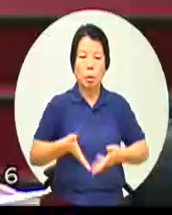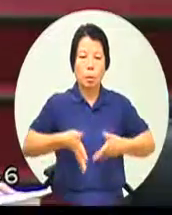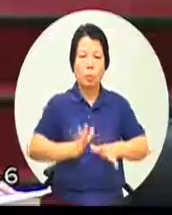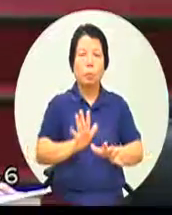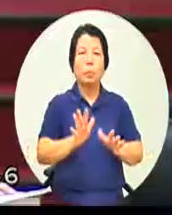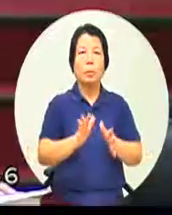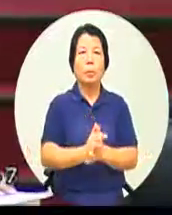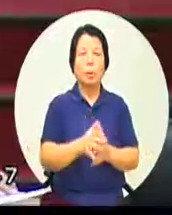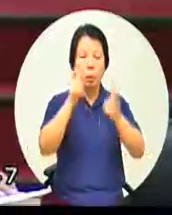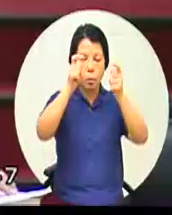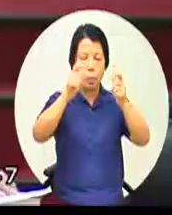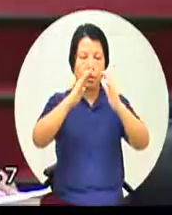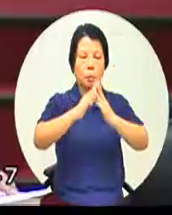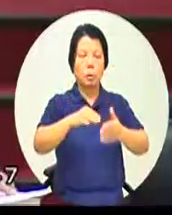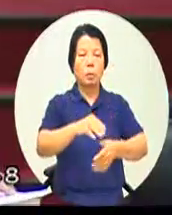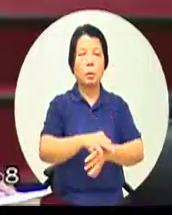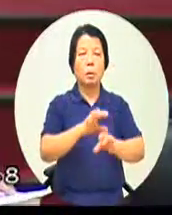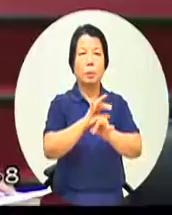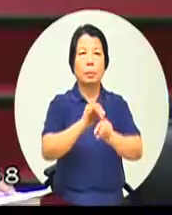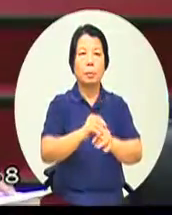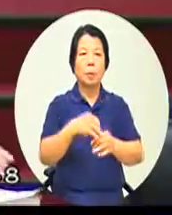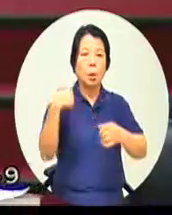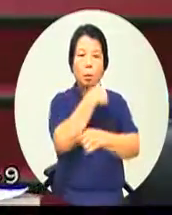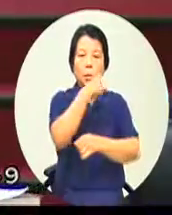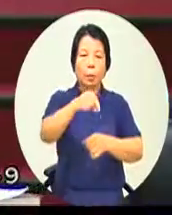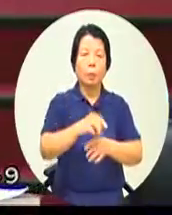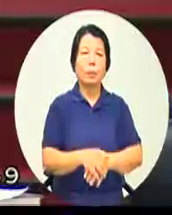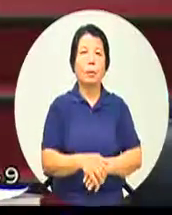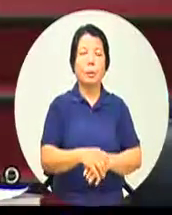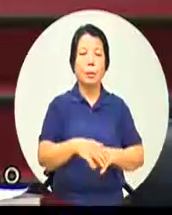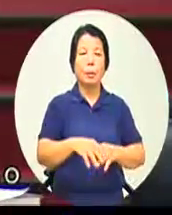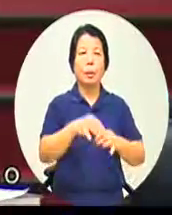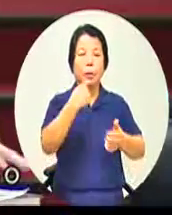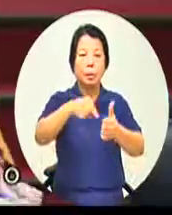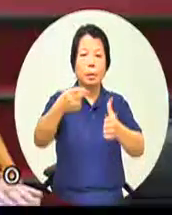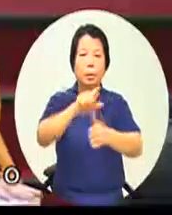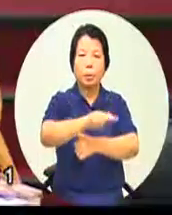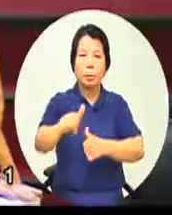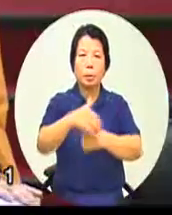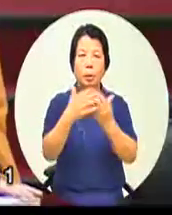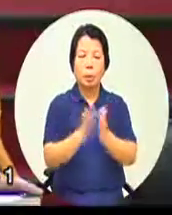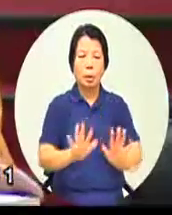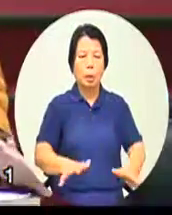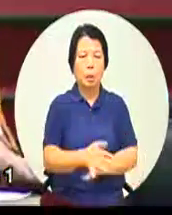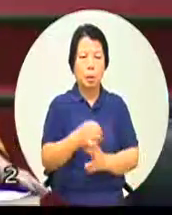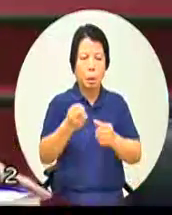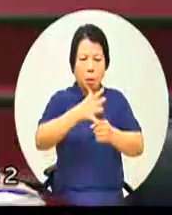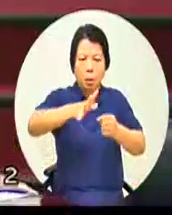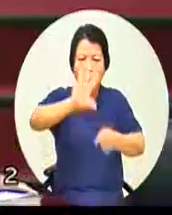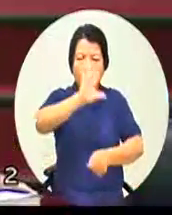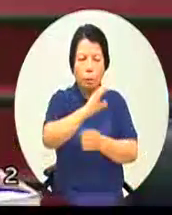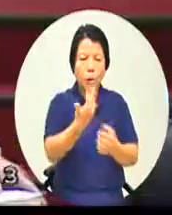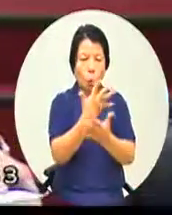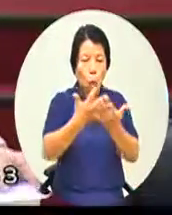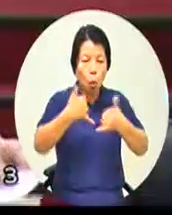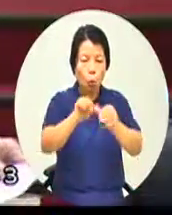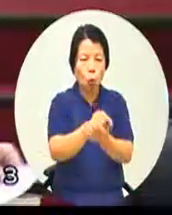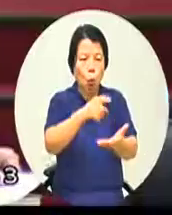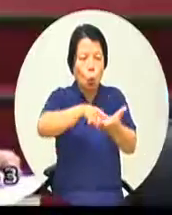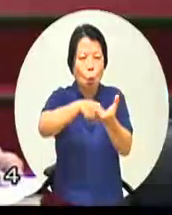爱为高中的话，即嘛高中都敢那每个人安尼在网络尔，是讲我网络也未晓算啦，安尼